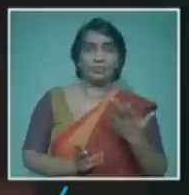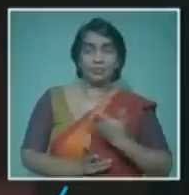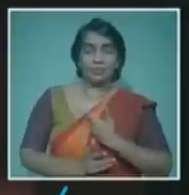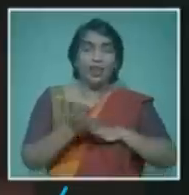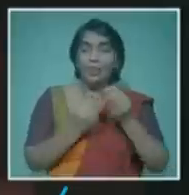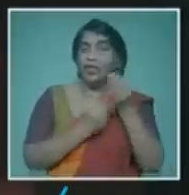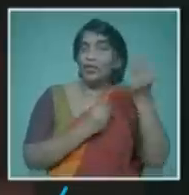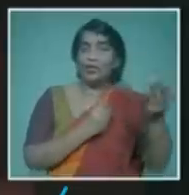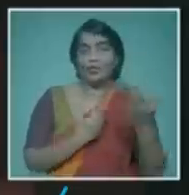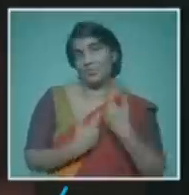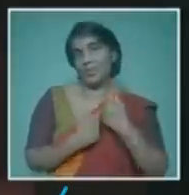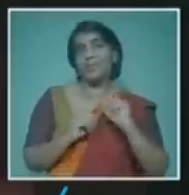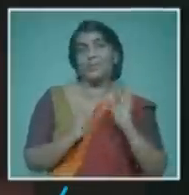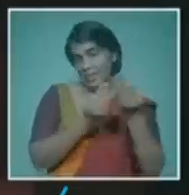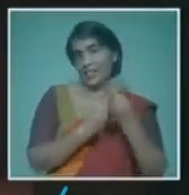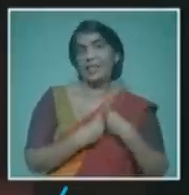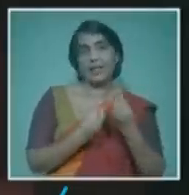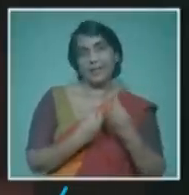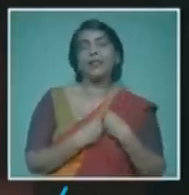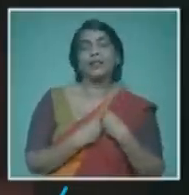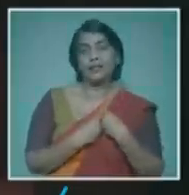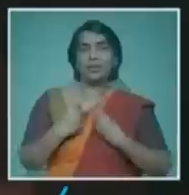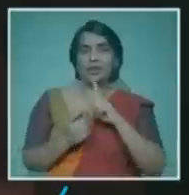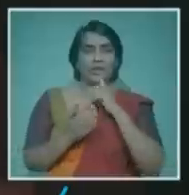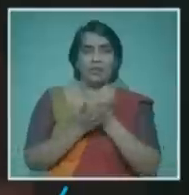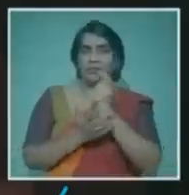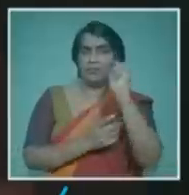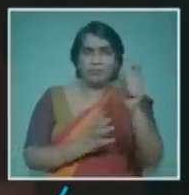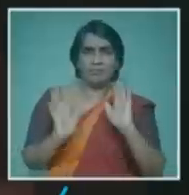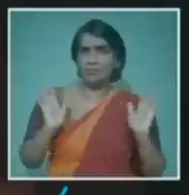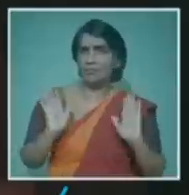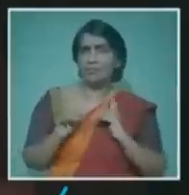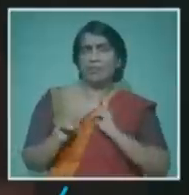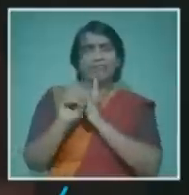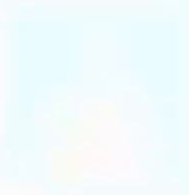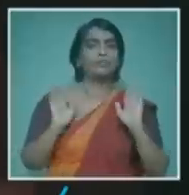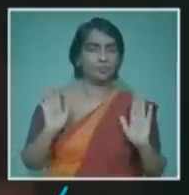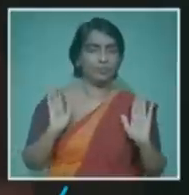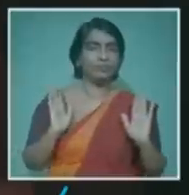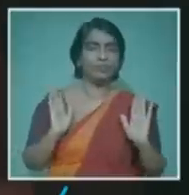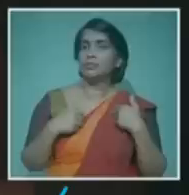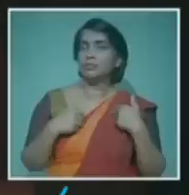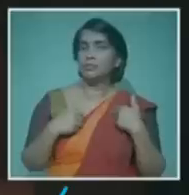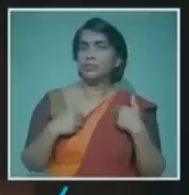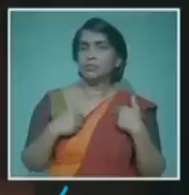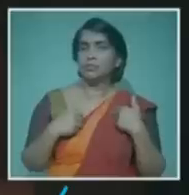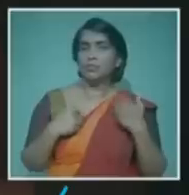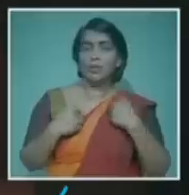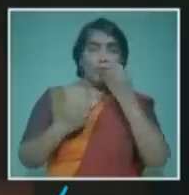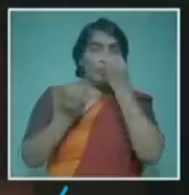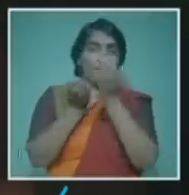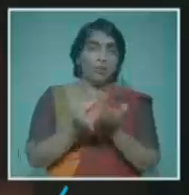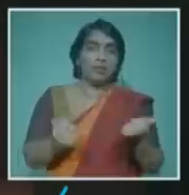ලියුම් ලිව්වේ නැහැ. අනේ මට ආගමතිකම දෙන්න, මට අර තනතුරු දෙන්න. මම එතුමාගේ පිටිපස්සෙන් ගියේ නැහැ තනතුරු ඉල්ලගෙන. මොකද මම මේ මල්වට්ටියක්